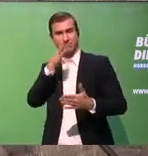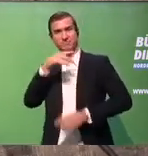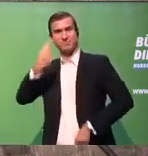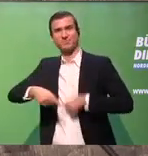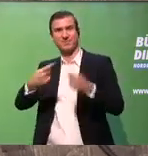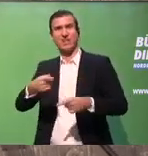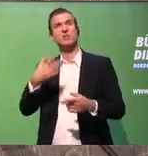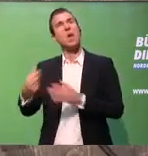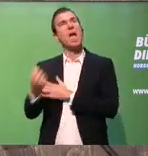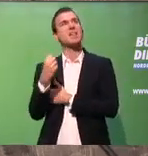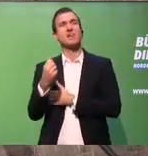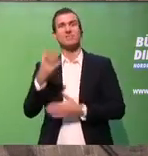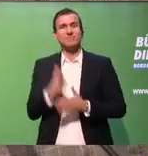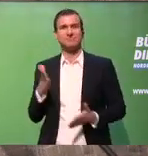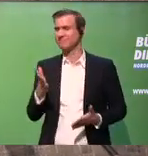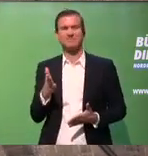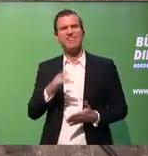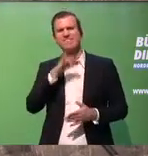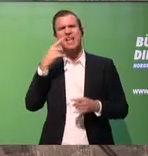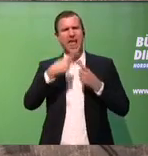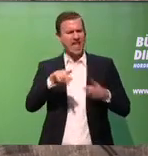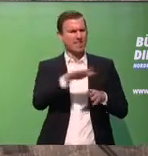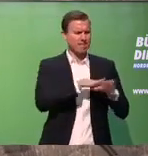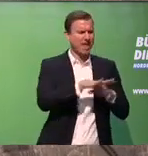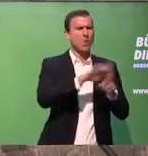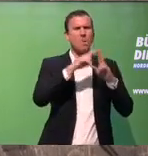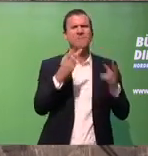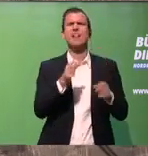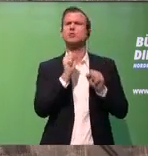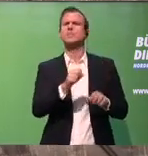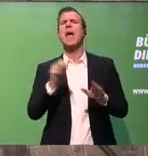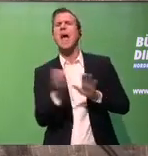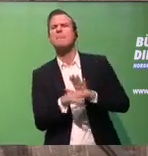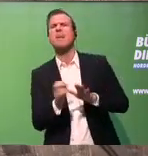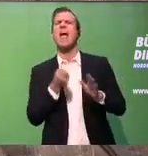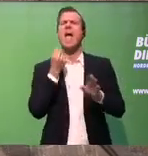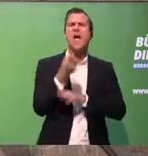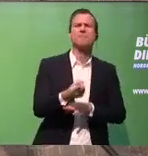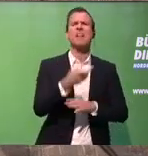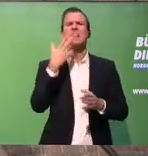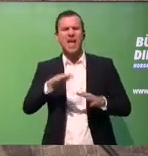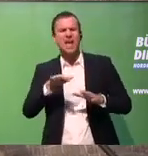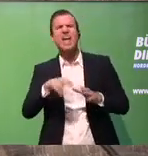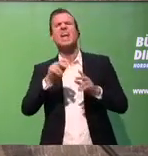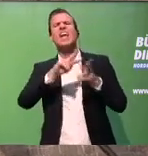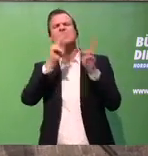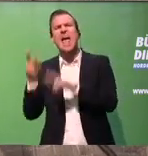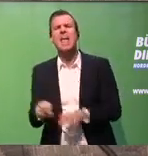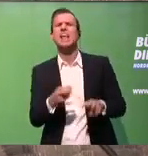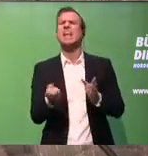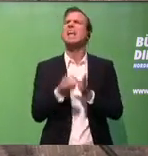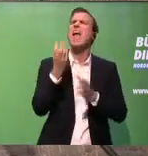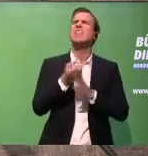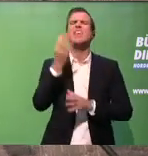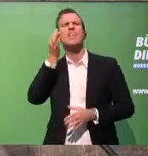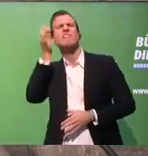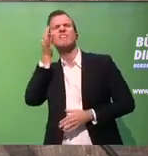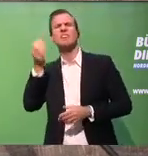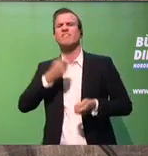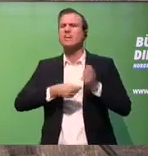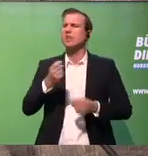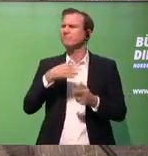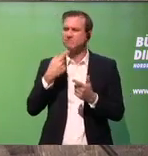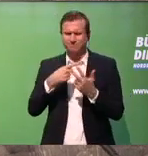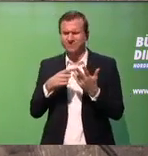Bereich Energie, sondern auch in vielen anderen Bereichen. Umweltschutz, Abwasser, Abfallwirtschaft, Brachflächen, Recycling, Kreativwirtschaft. Es gibt viel zu